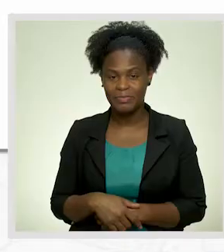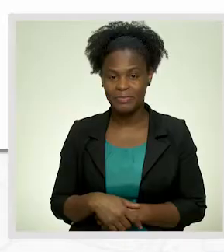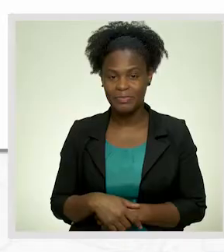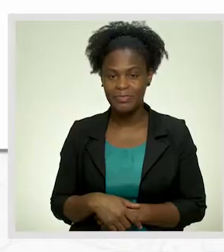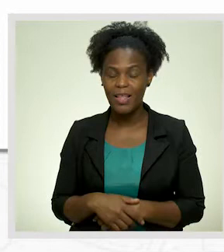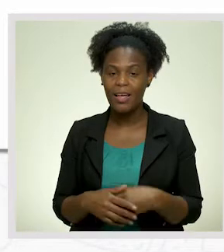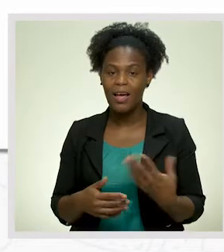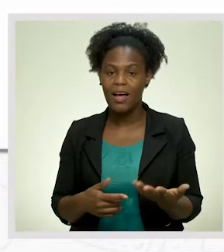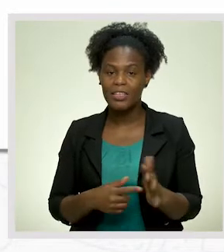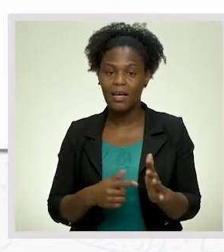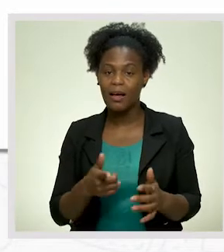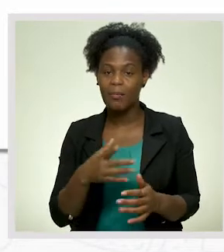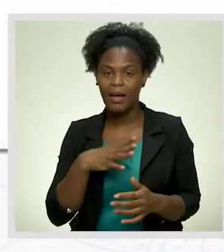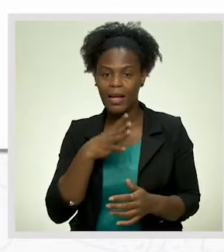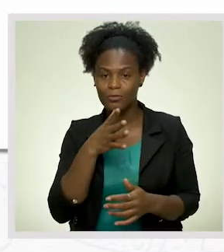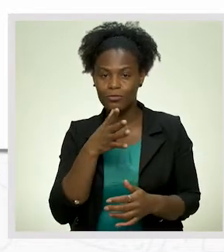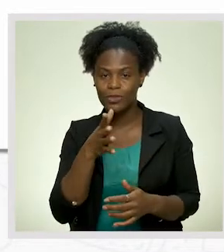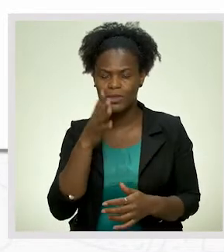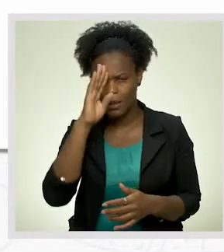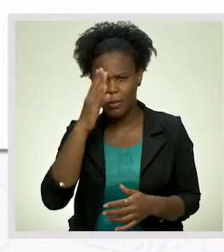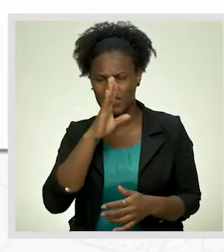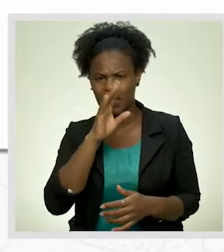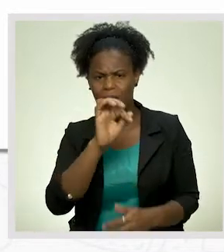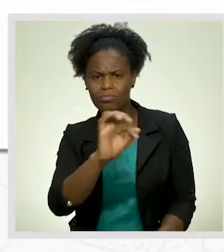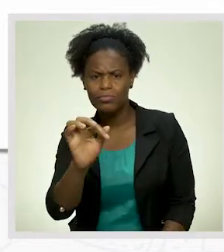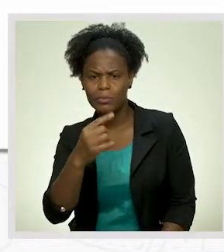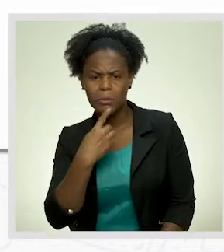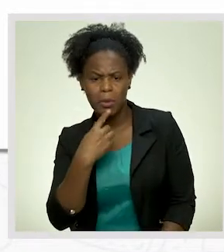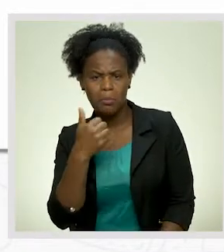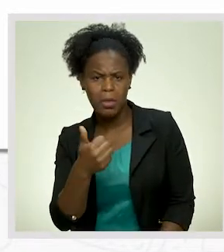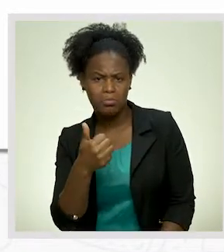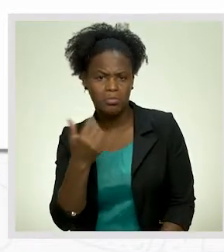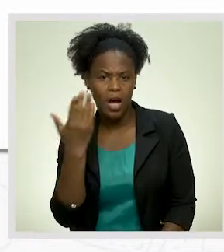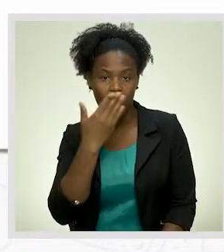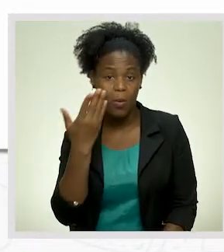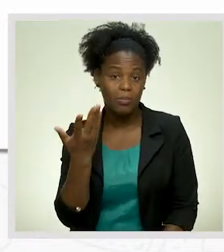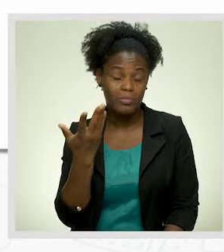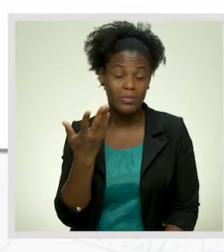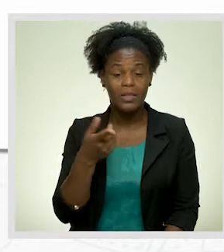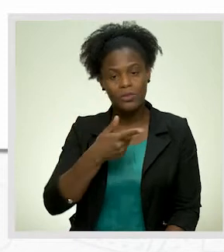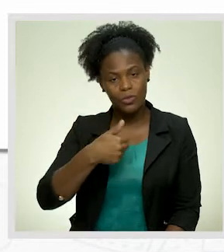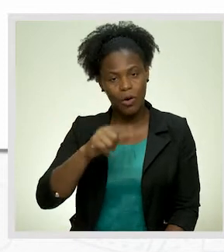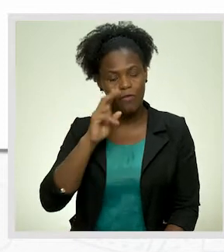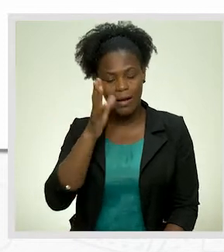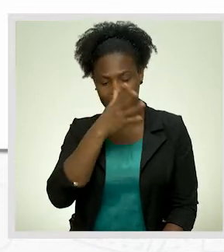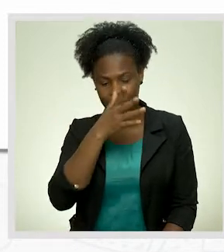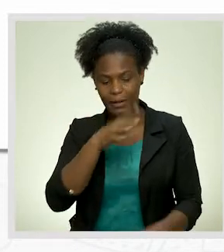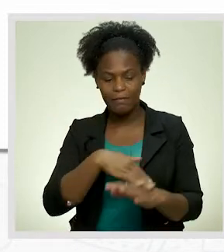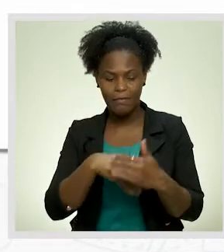On va, juste pour voir si vous avez bien compris le contenu, on va faire cette